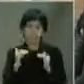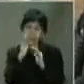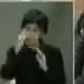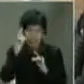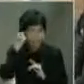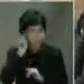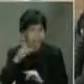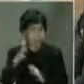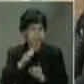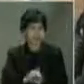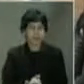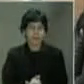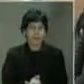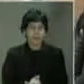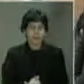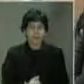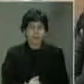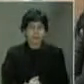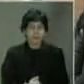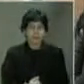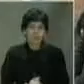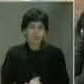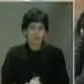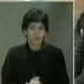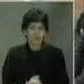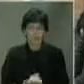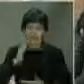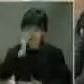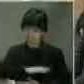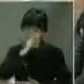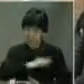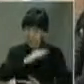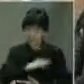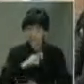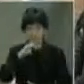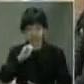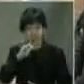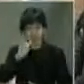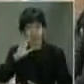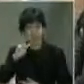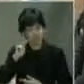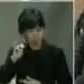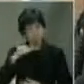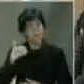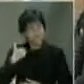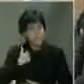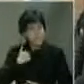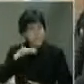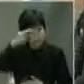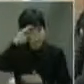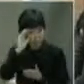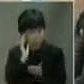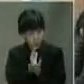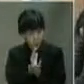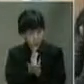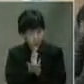ยท่านประธานครับมติชนรายงานเรียบร้อยบอกว่ามีนายตำรว